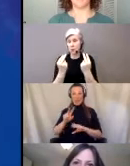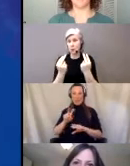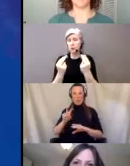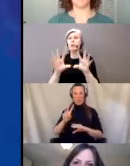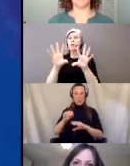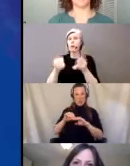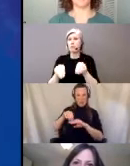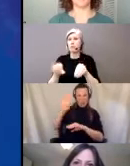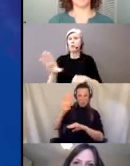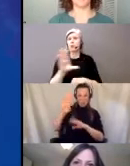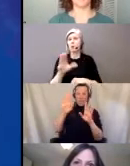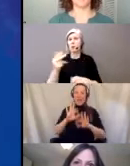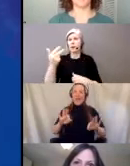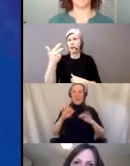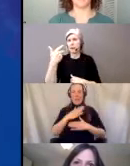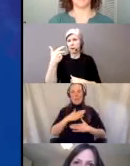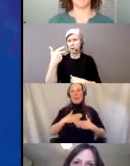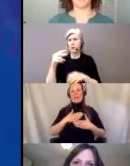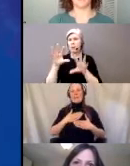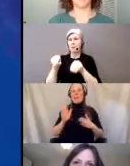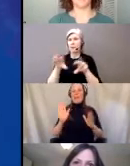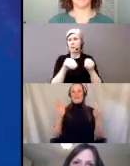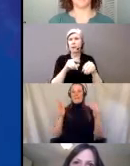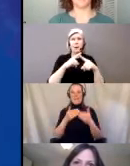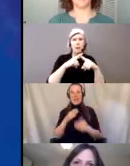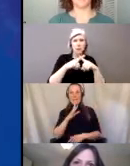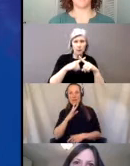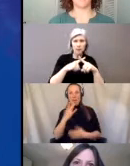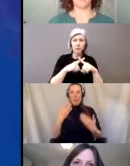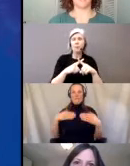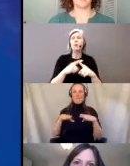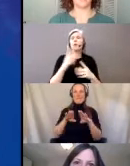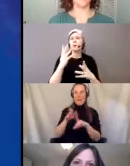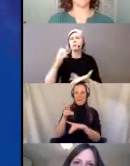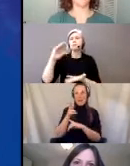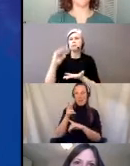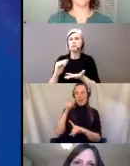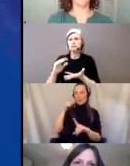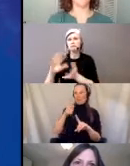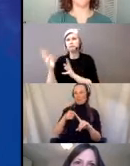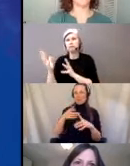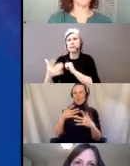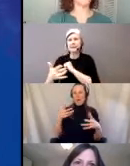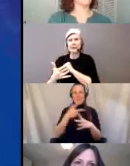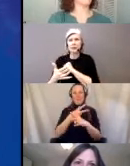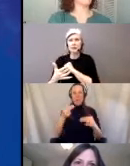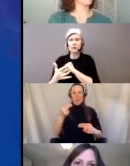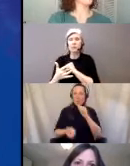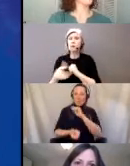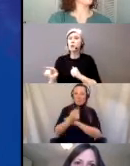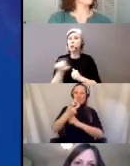vos caméras ont été désactivés. Nous voulons éviter d'avoir des interruptions